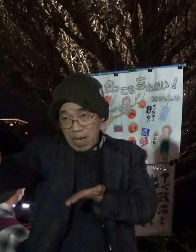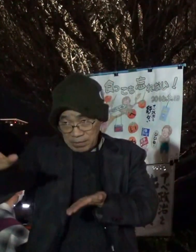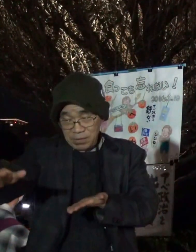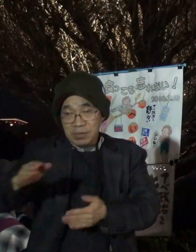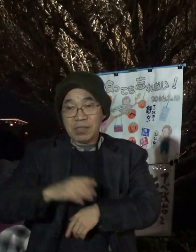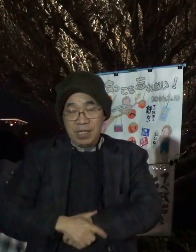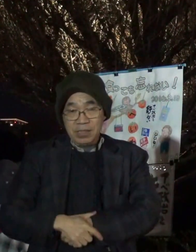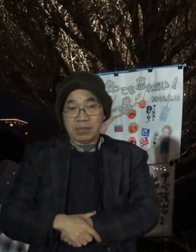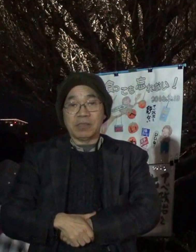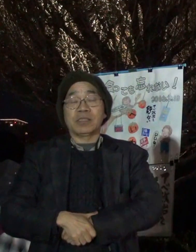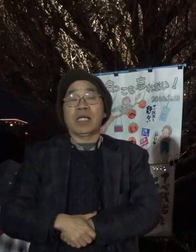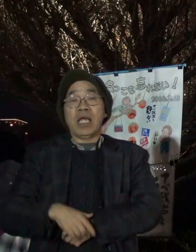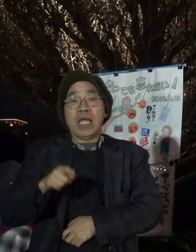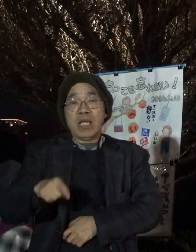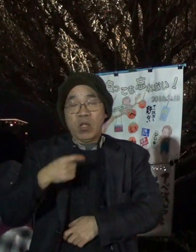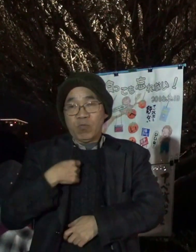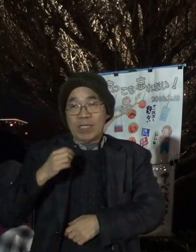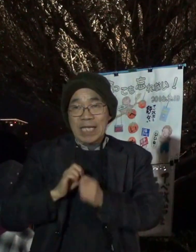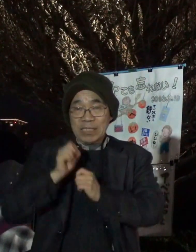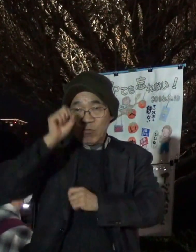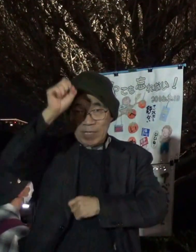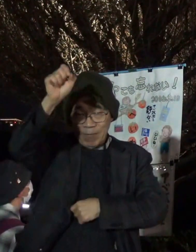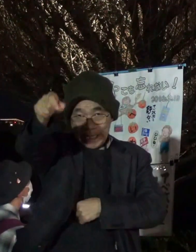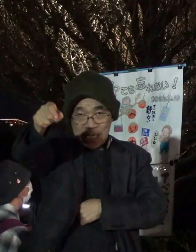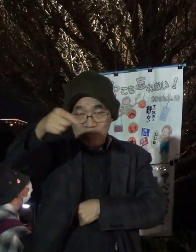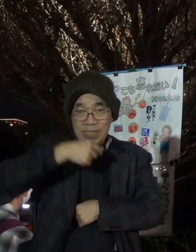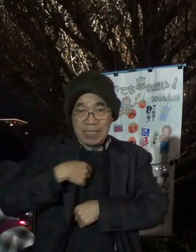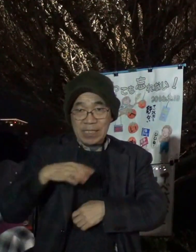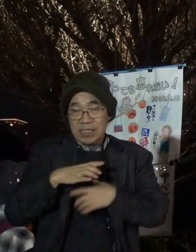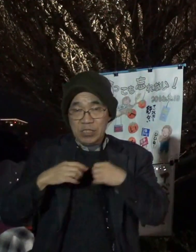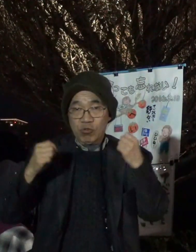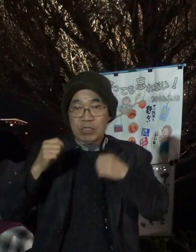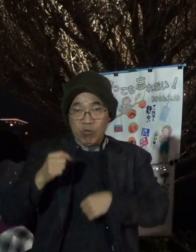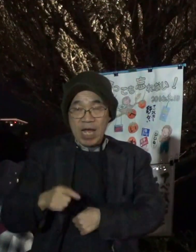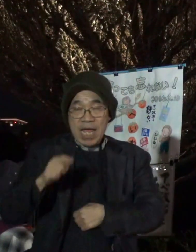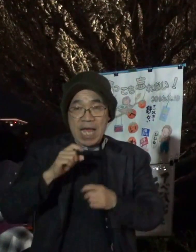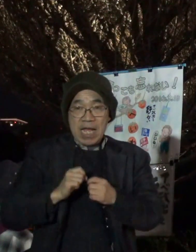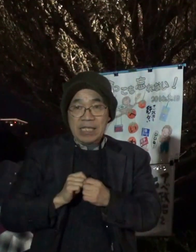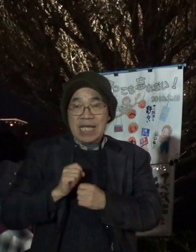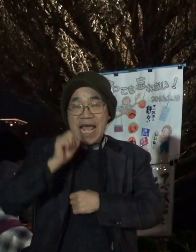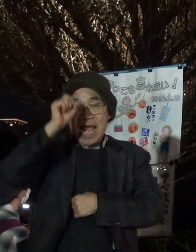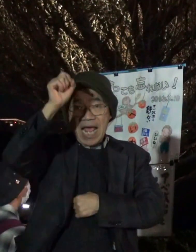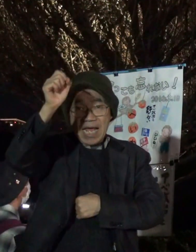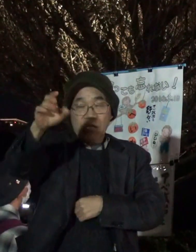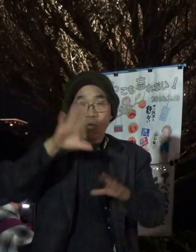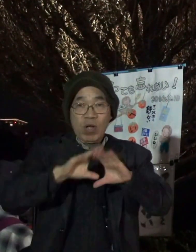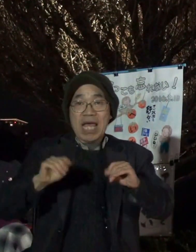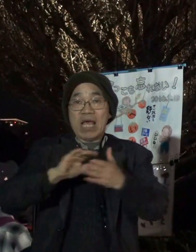人は永遠の平和を願います。